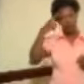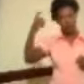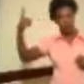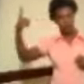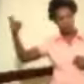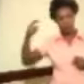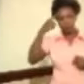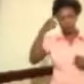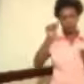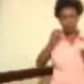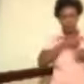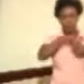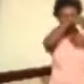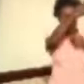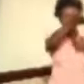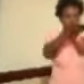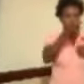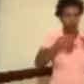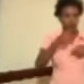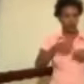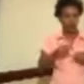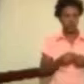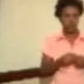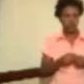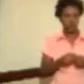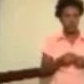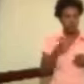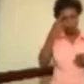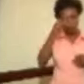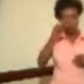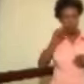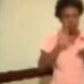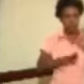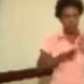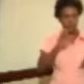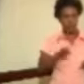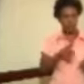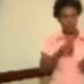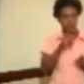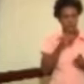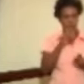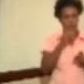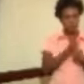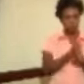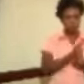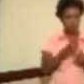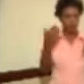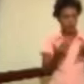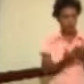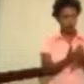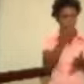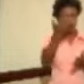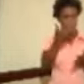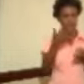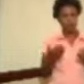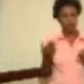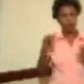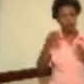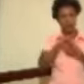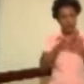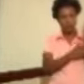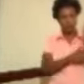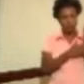paria nous hier, hein, pour nous avoir dans l'état qui tournait vers la modernité, avec grande infrastructure, belle route,